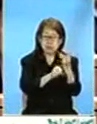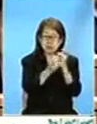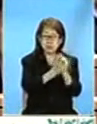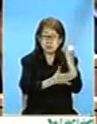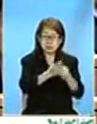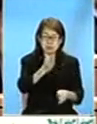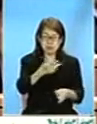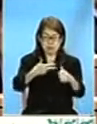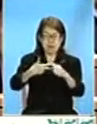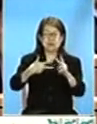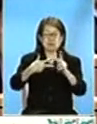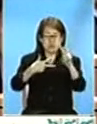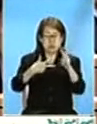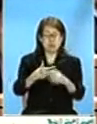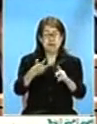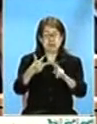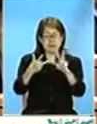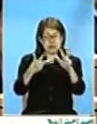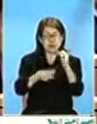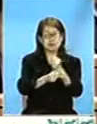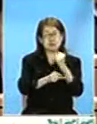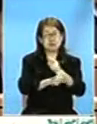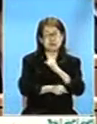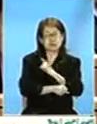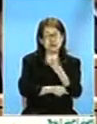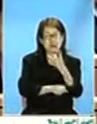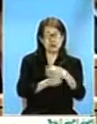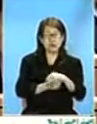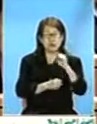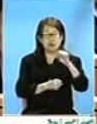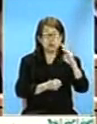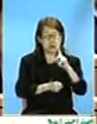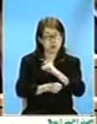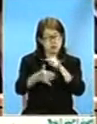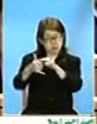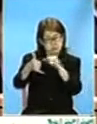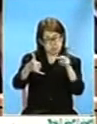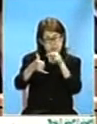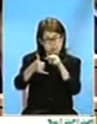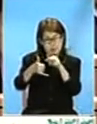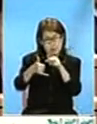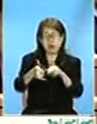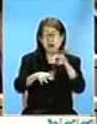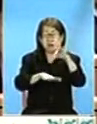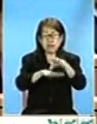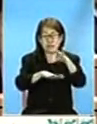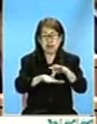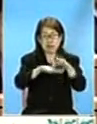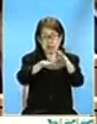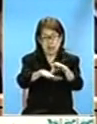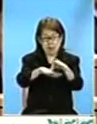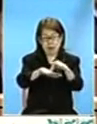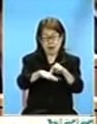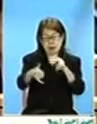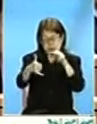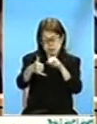2ครับและหน้าที่ข้อที่3ก็คืออำนาจหน้าที่ในการแต่งตั้งถอดถอนคนในองค์ก